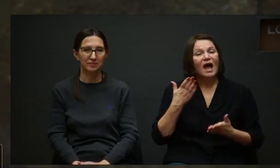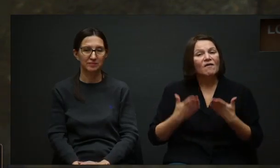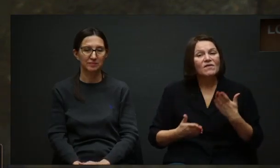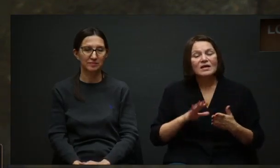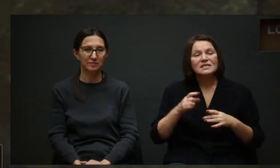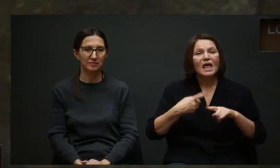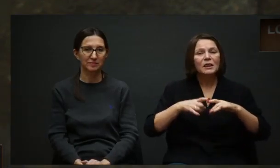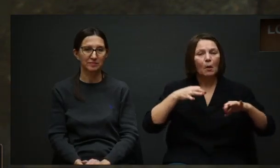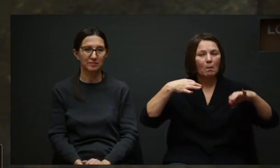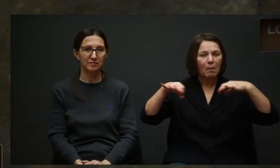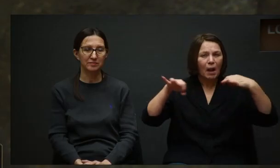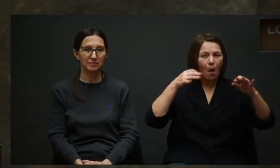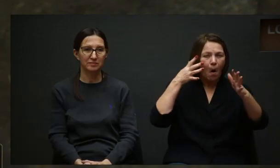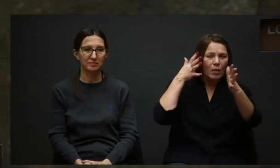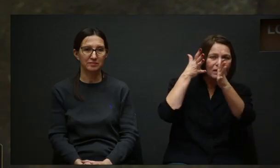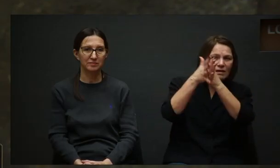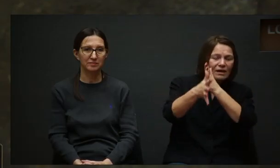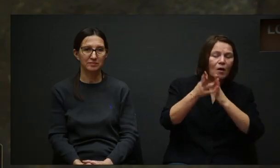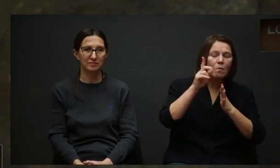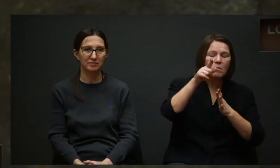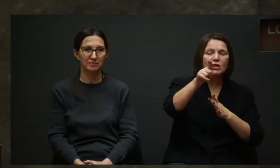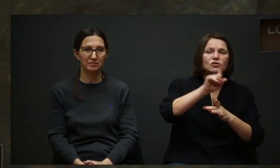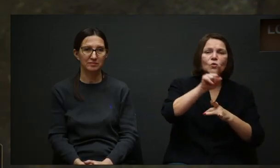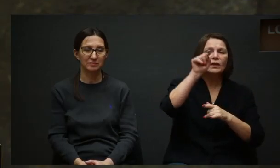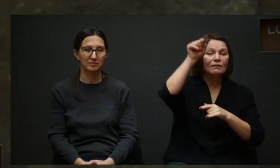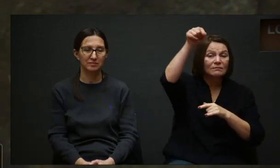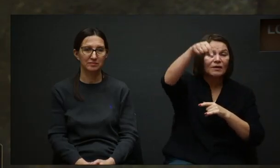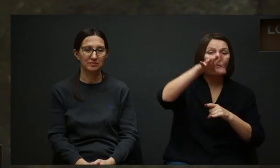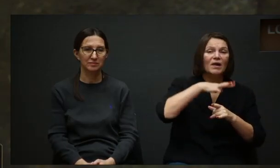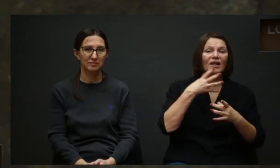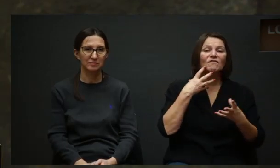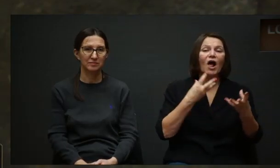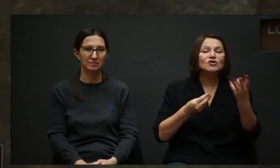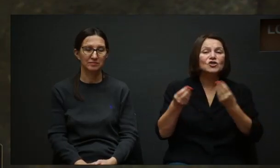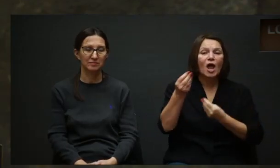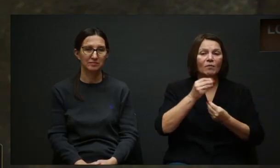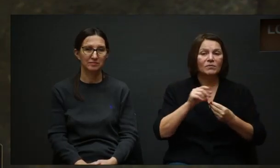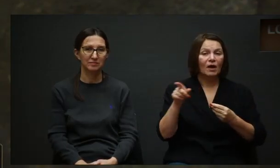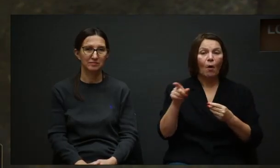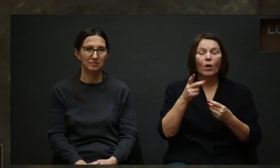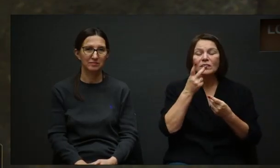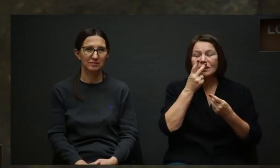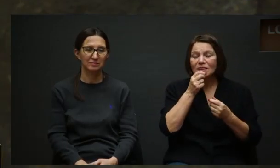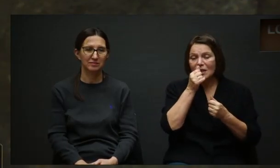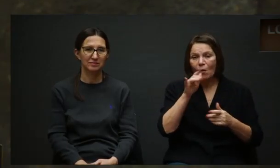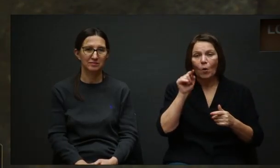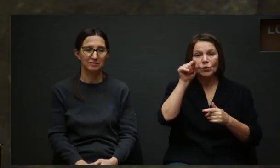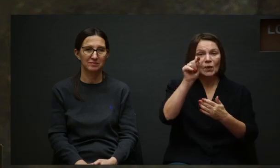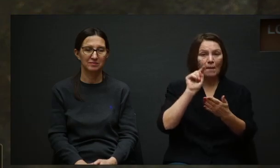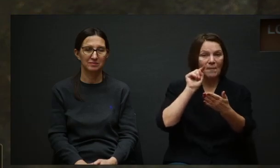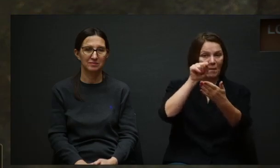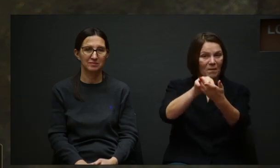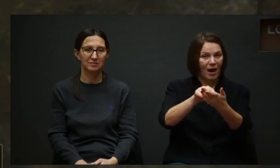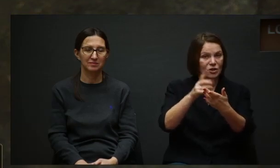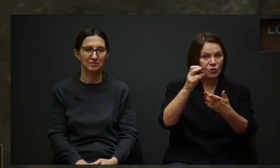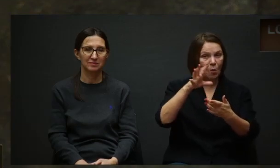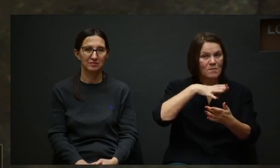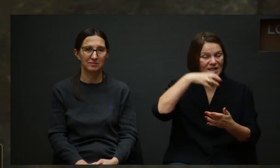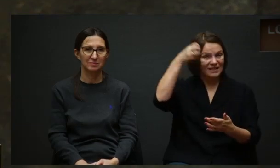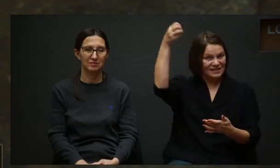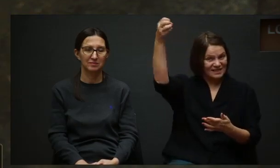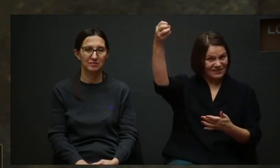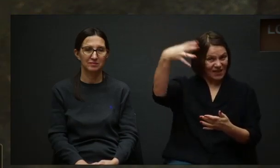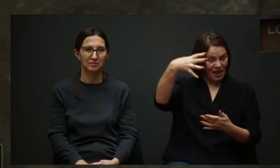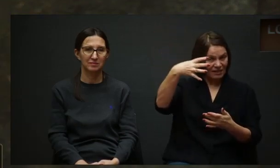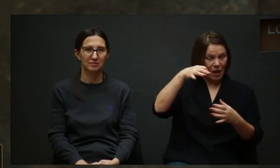этой пленкой было что-то еще более волшебное. Не то, что он видел. Он не мог туда попасть. Но был свет,